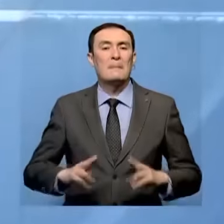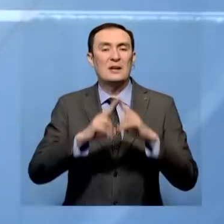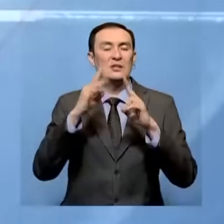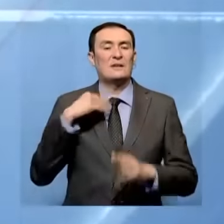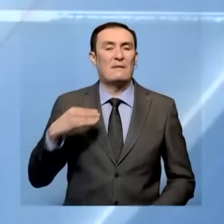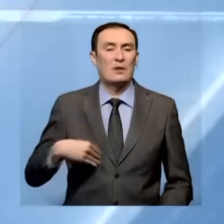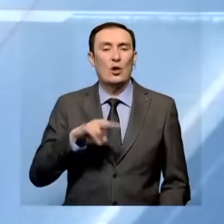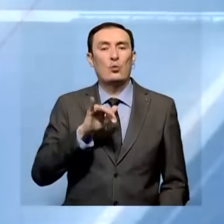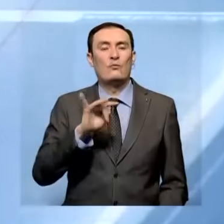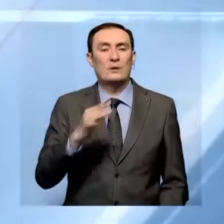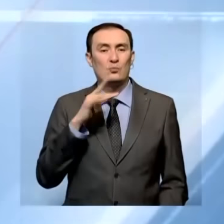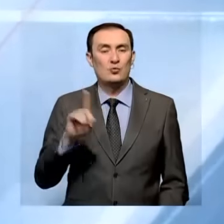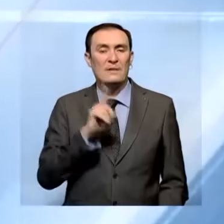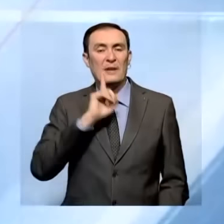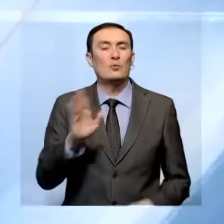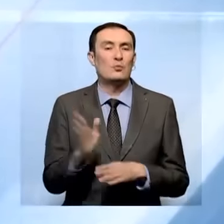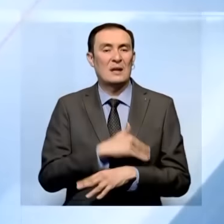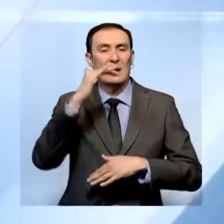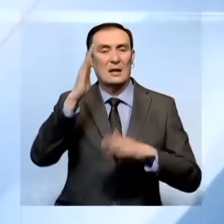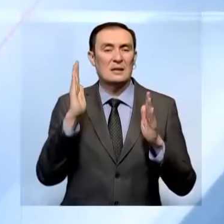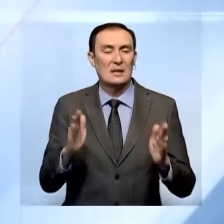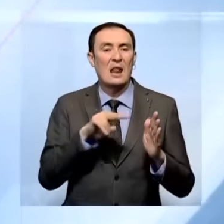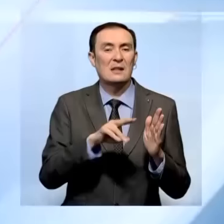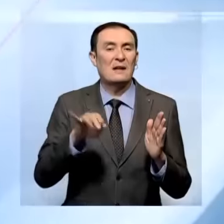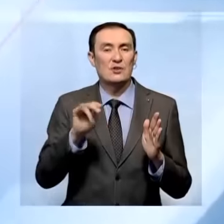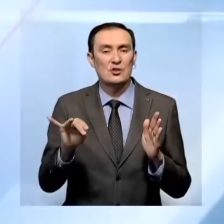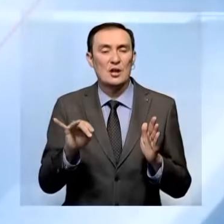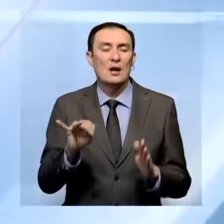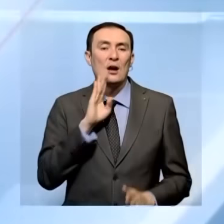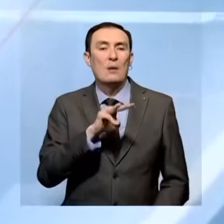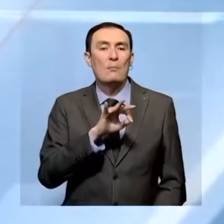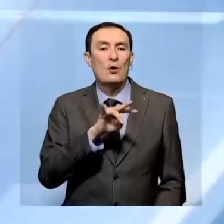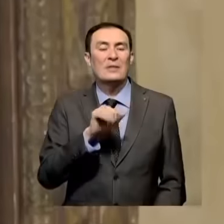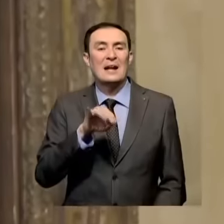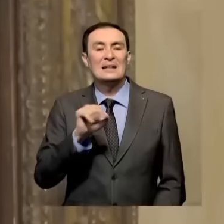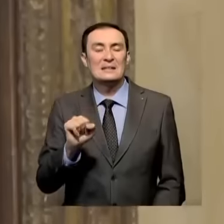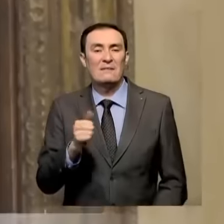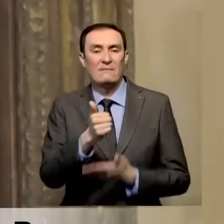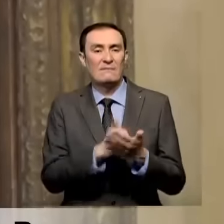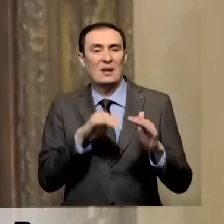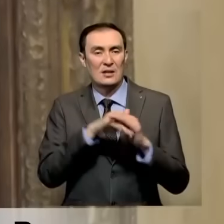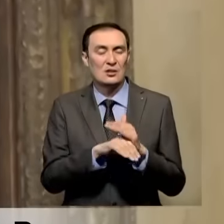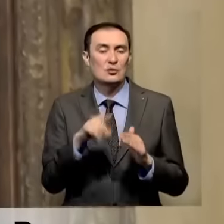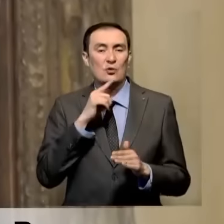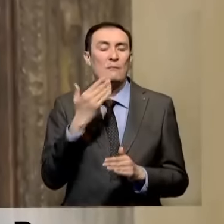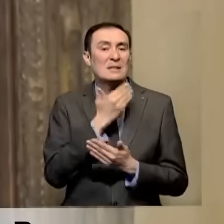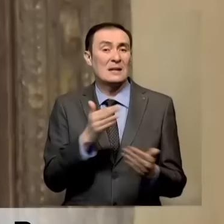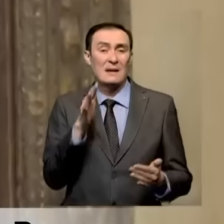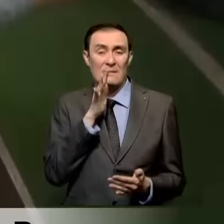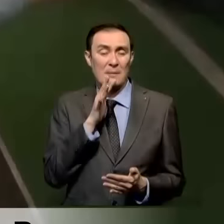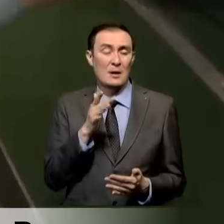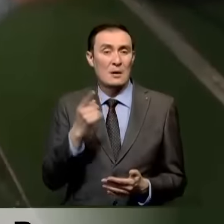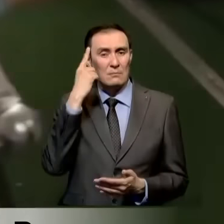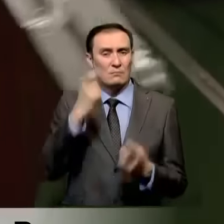Парижский музей Лувра планирует временно убрать картину Леонардо да Винчи «Мона Лиза» в хранилище. По словам руководства музея, в последнее время